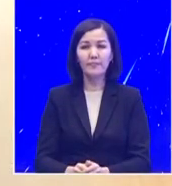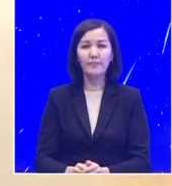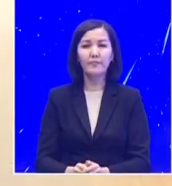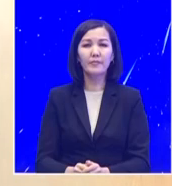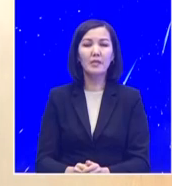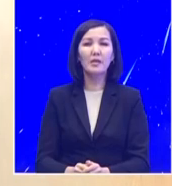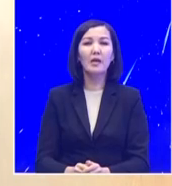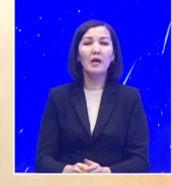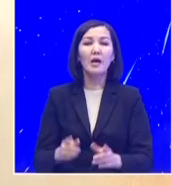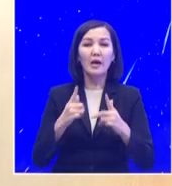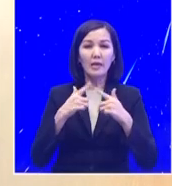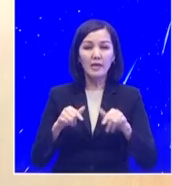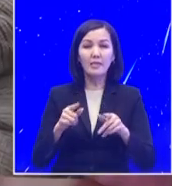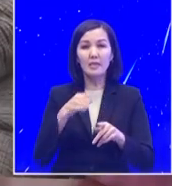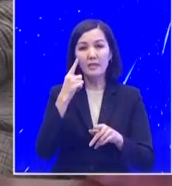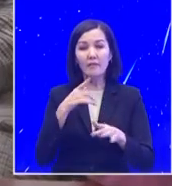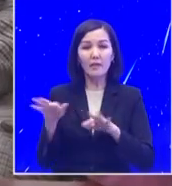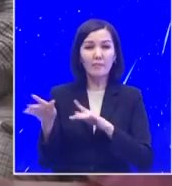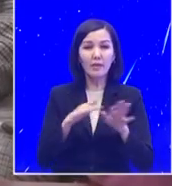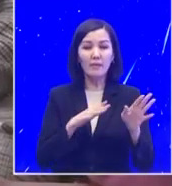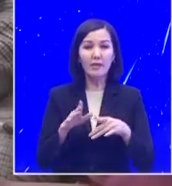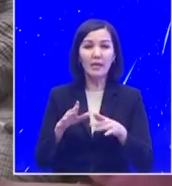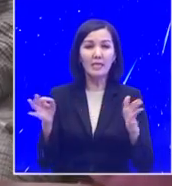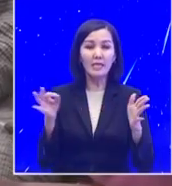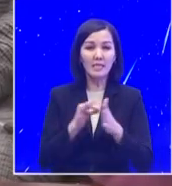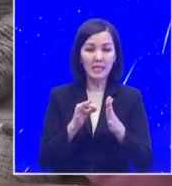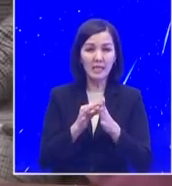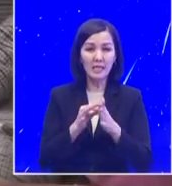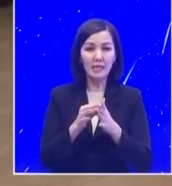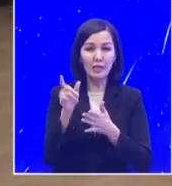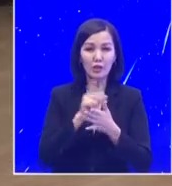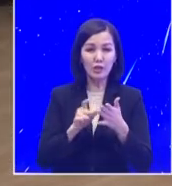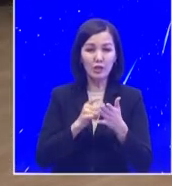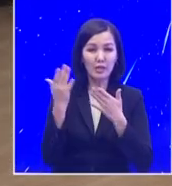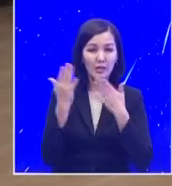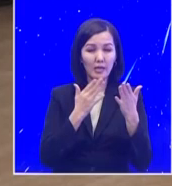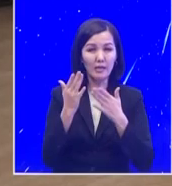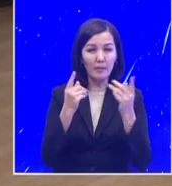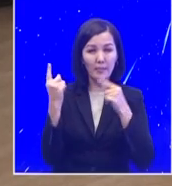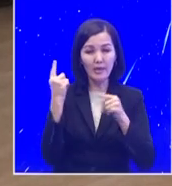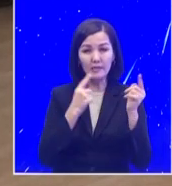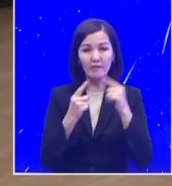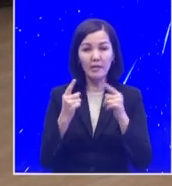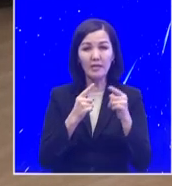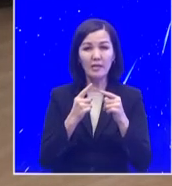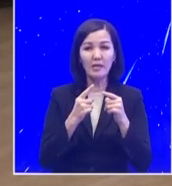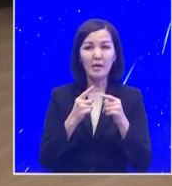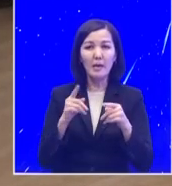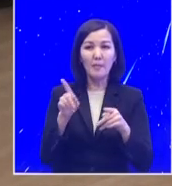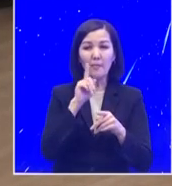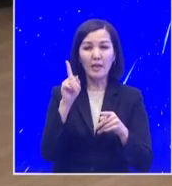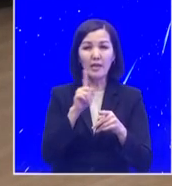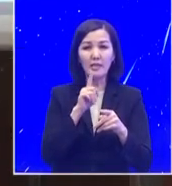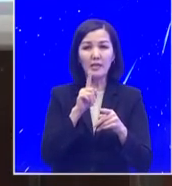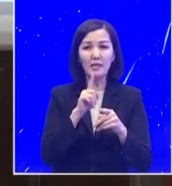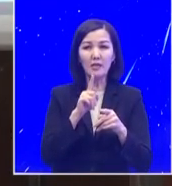Как утверждают организаторы, данное мероприятие, заключающееся в чтении произведений Абая, приобщит молодых исполнителей к лучшим